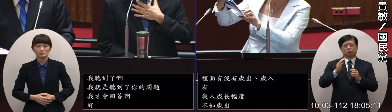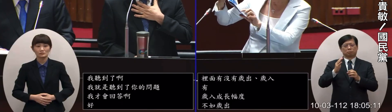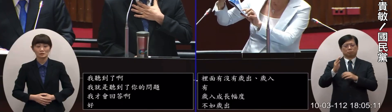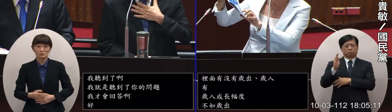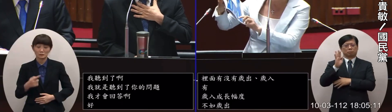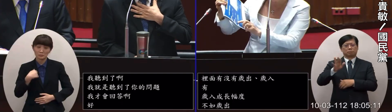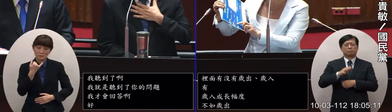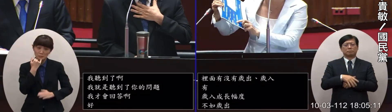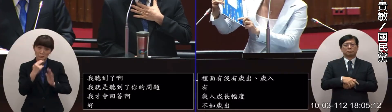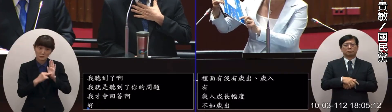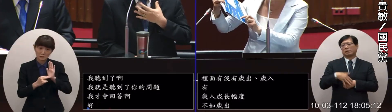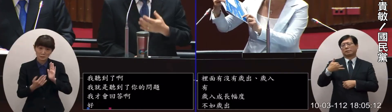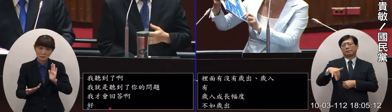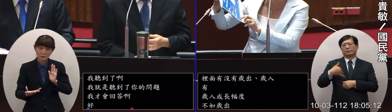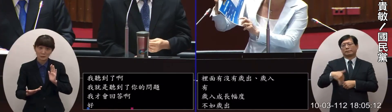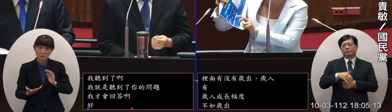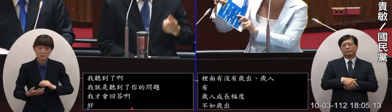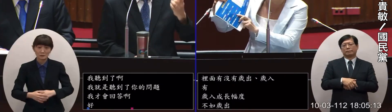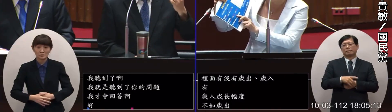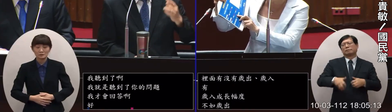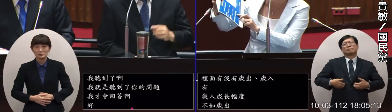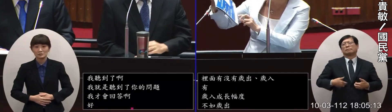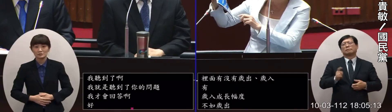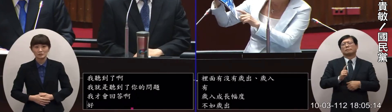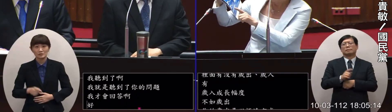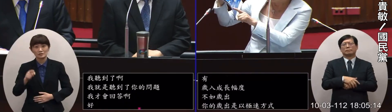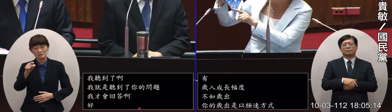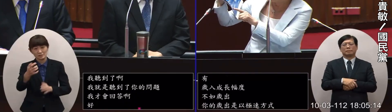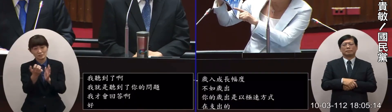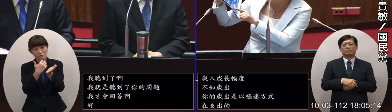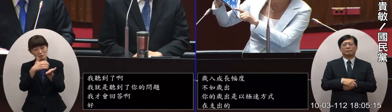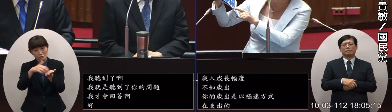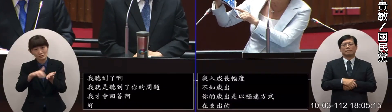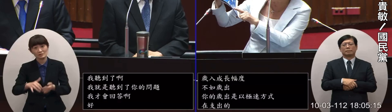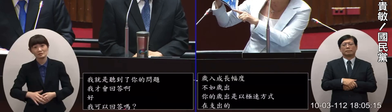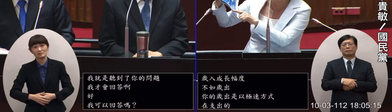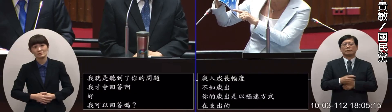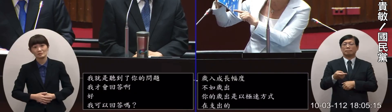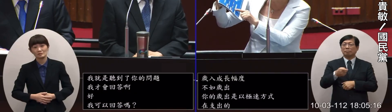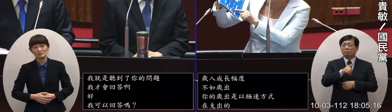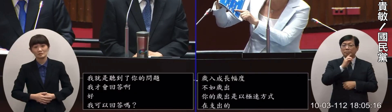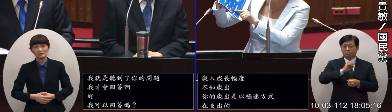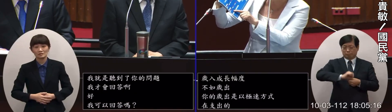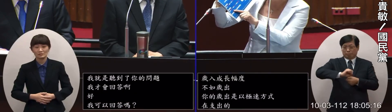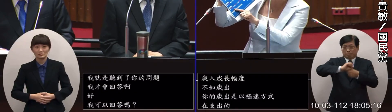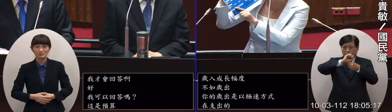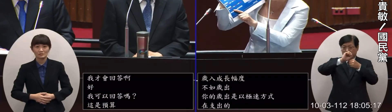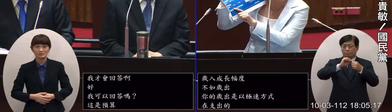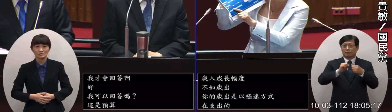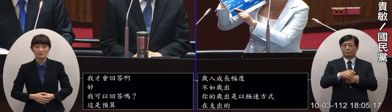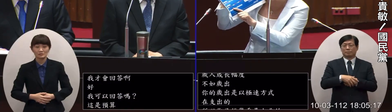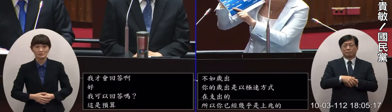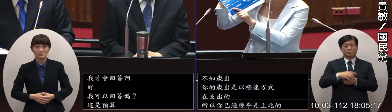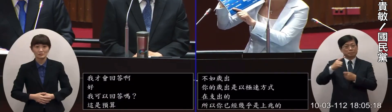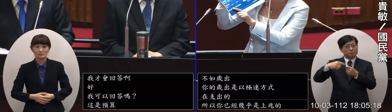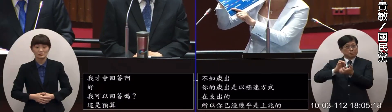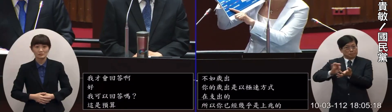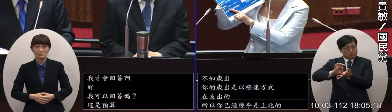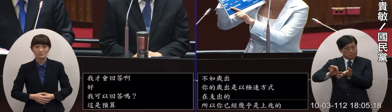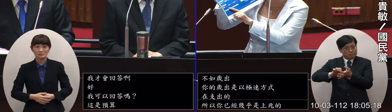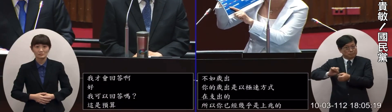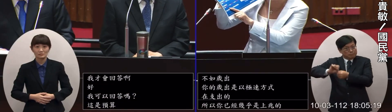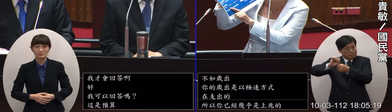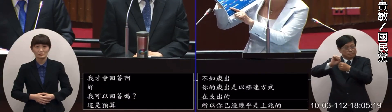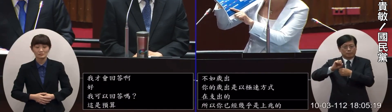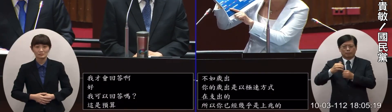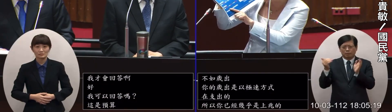我可以回答。 然后还没有嘛，对不对？你急什么呢？对不对？然后你看到增长的幅度呢，税出的增长幅度